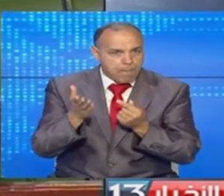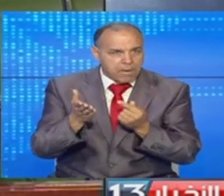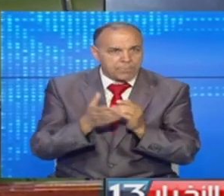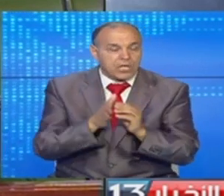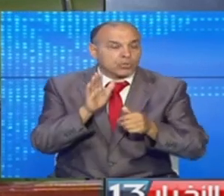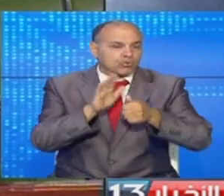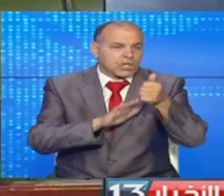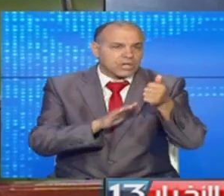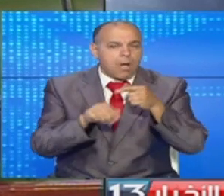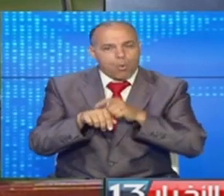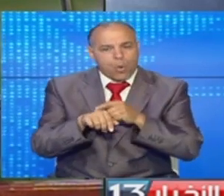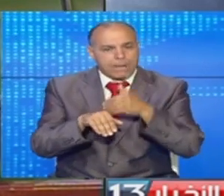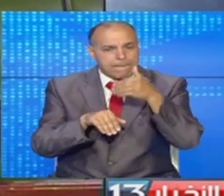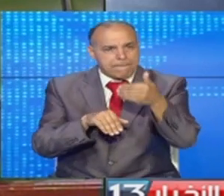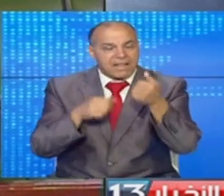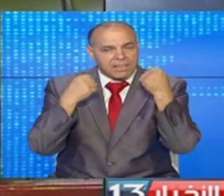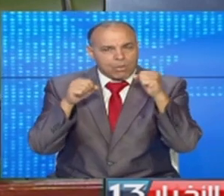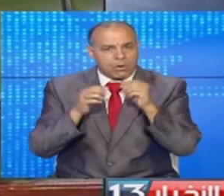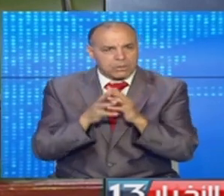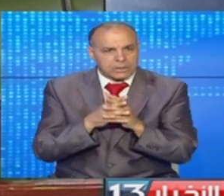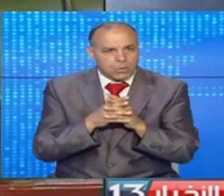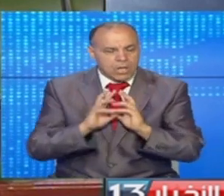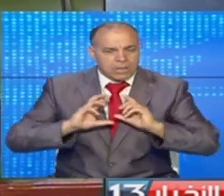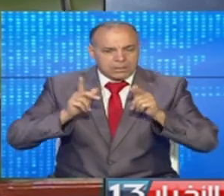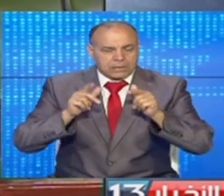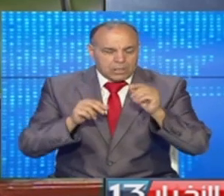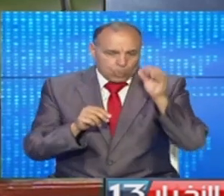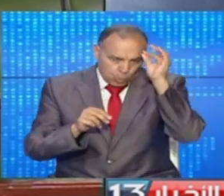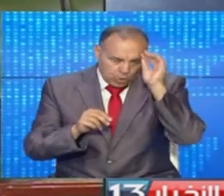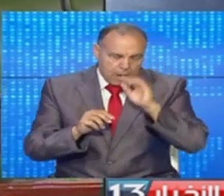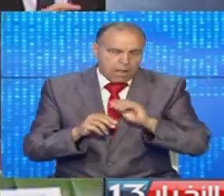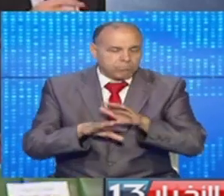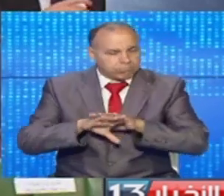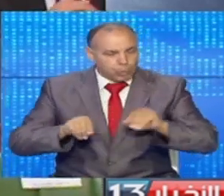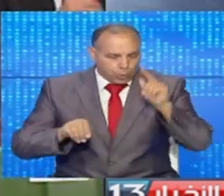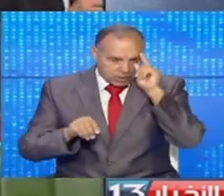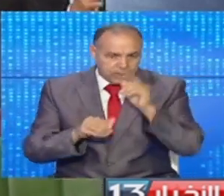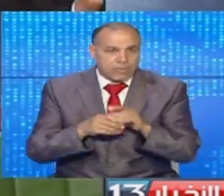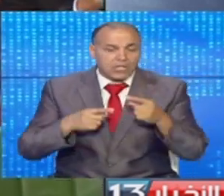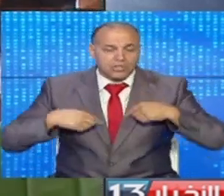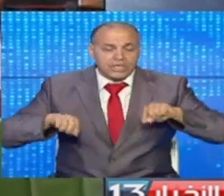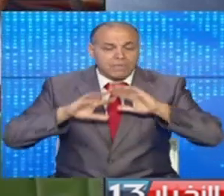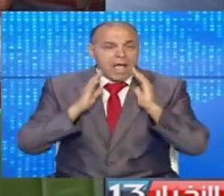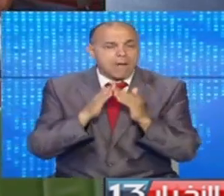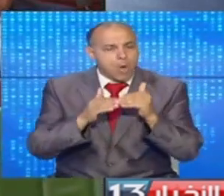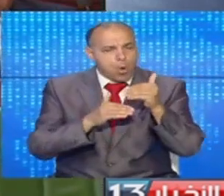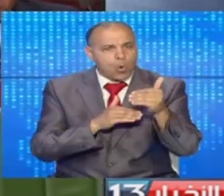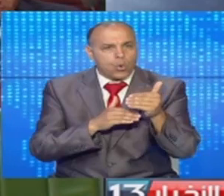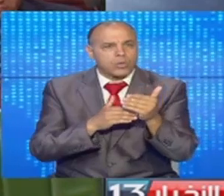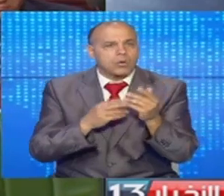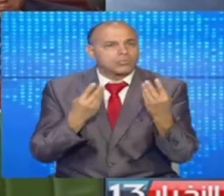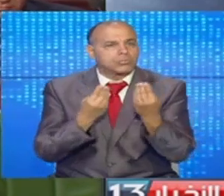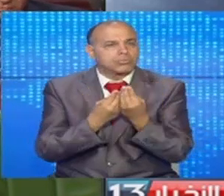لنجاح مرحلة ما بعد الثورة والانتقال بتونس إلى بر الأمان. الجلسة العامة خطوة في اتجاه الوقوف